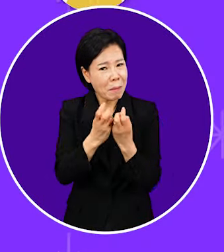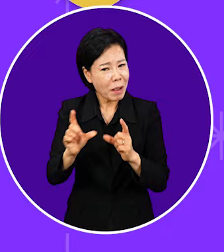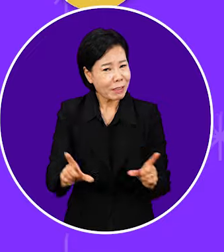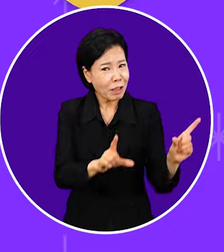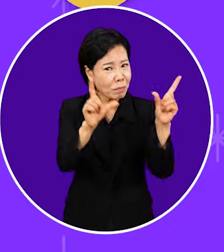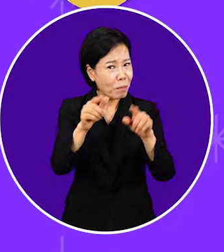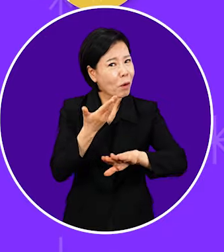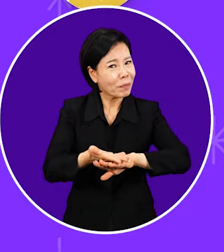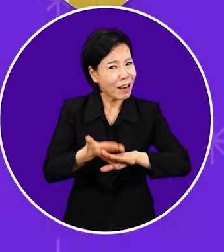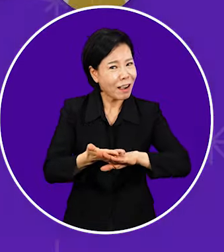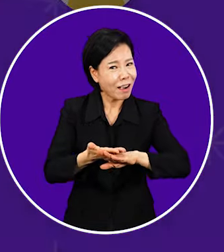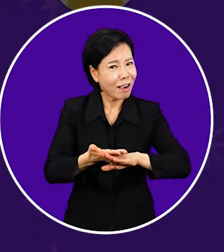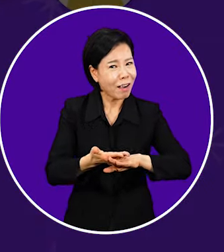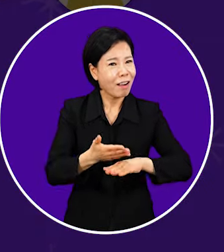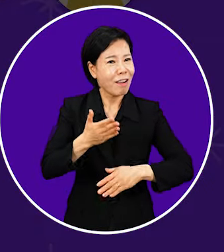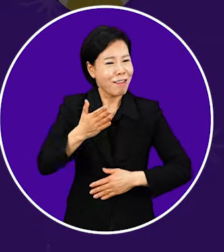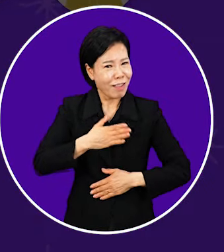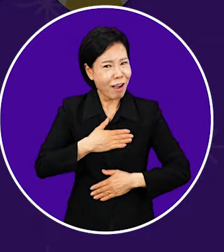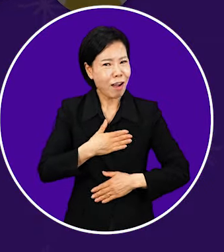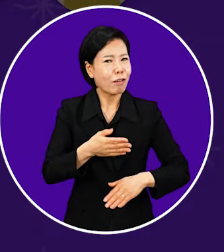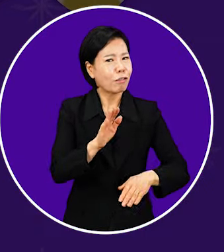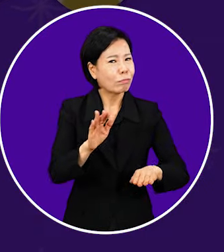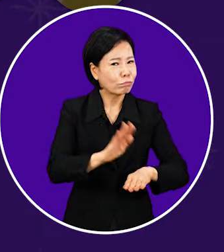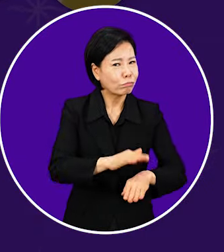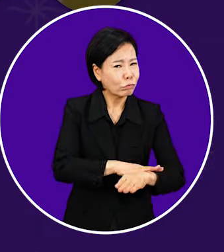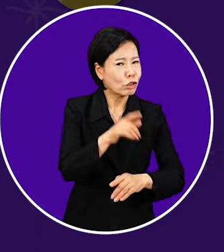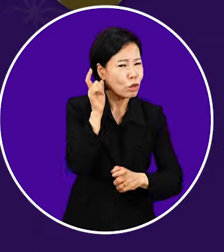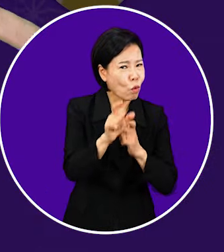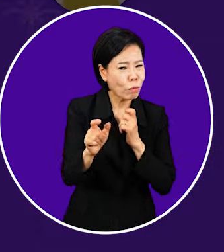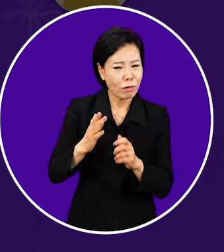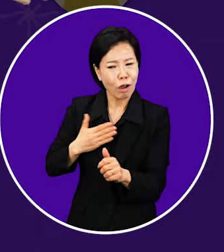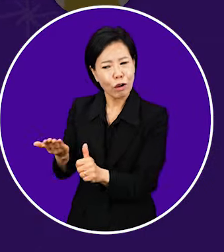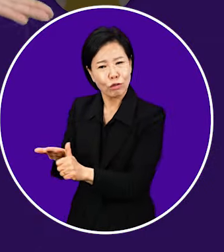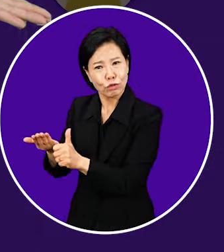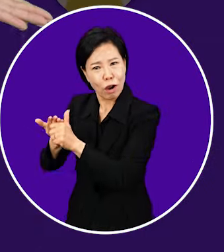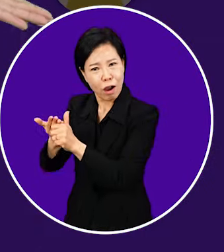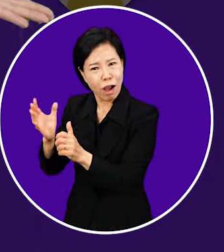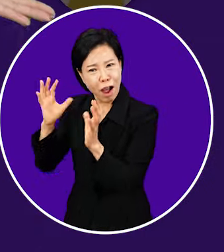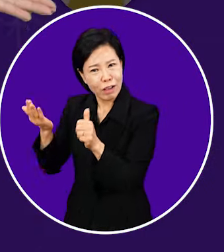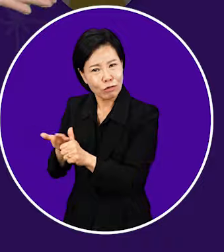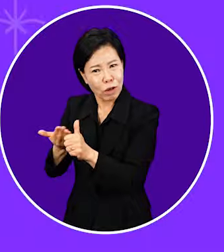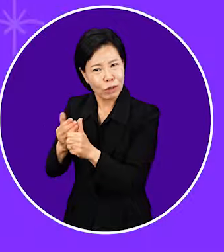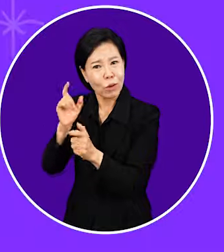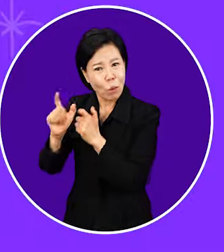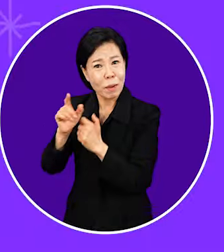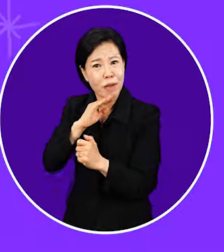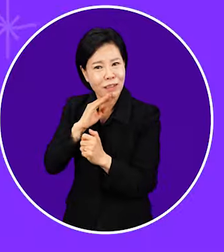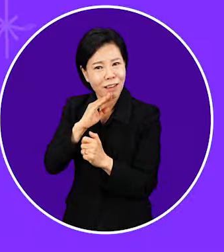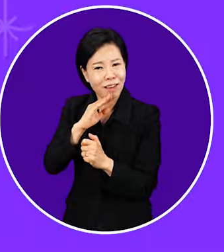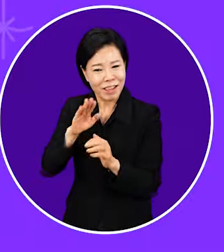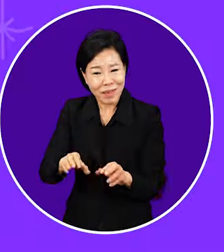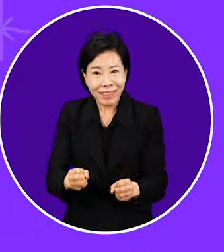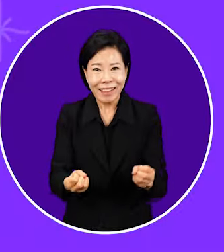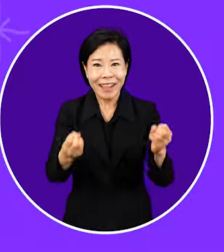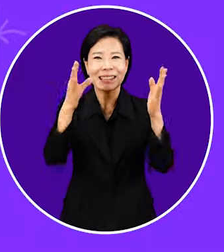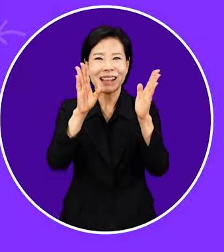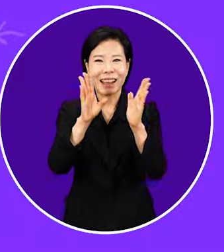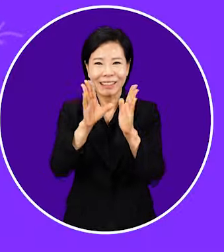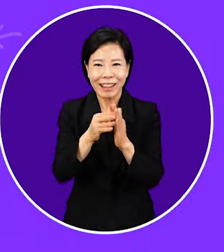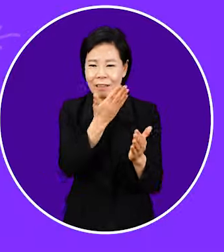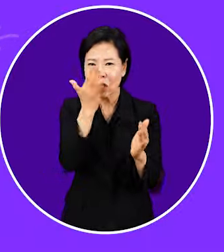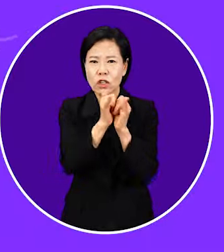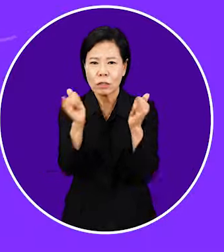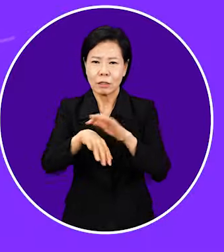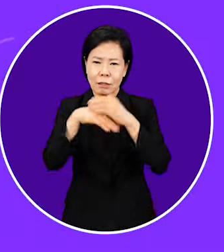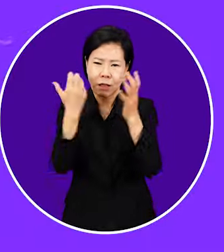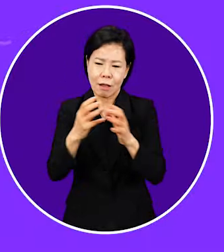방식이 다양해진 만큼 누구는 취업 고민을, 누구는 육아 고민을 하고 있잖아요. 그래서 이번 행사에서는